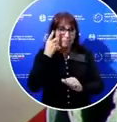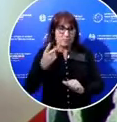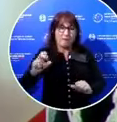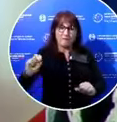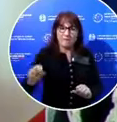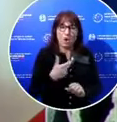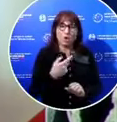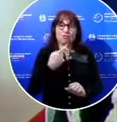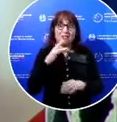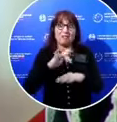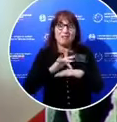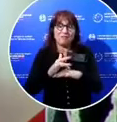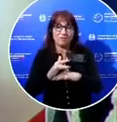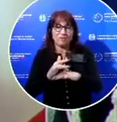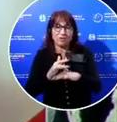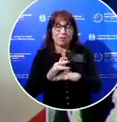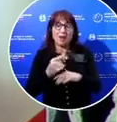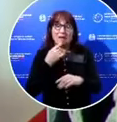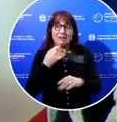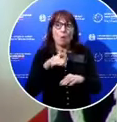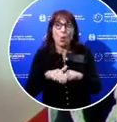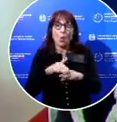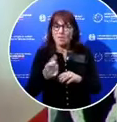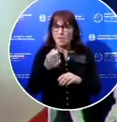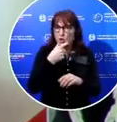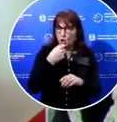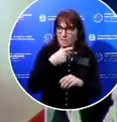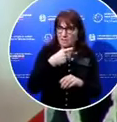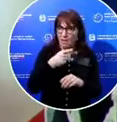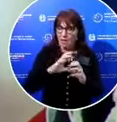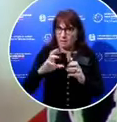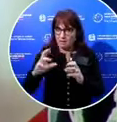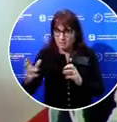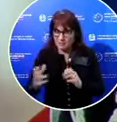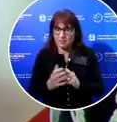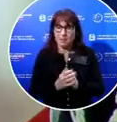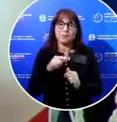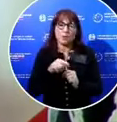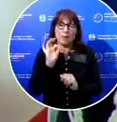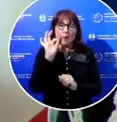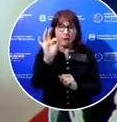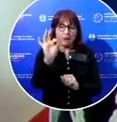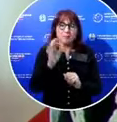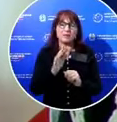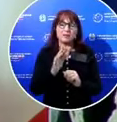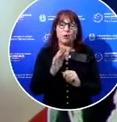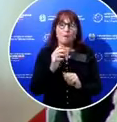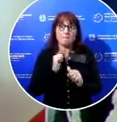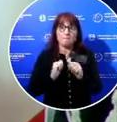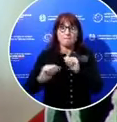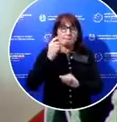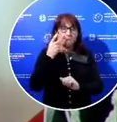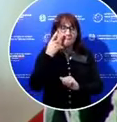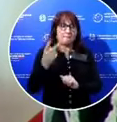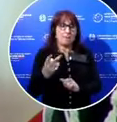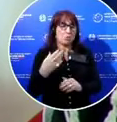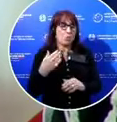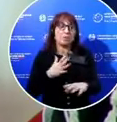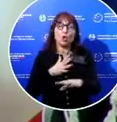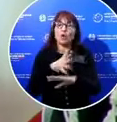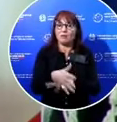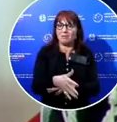di vulnerabilità e dell'uso occasionale di sostanze, questo proprio nell'ottica di anticipare i fenomeni, quindi di